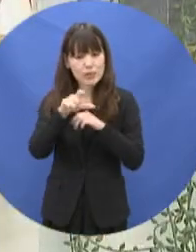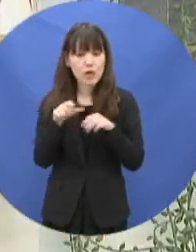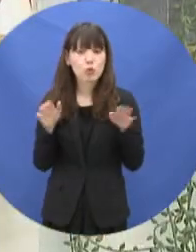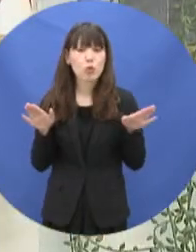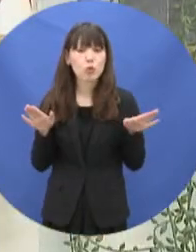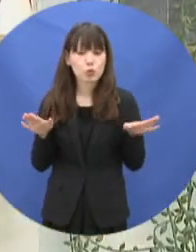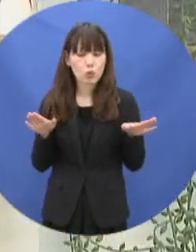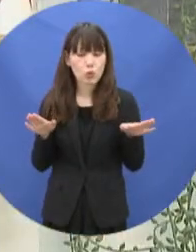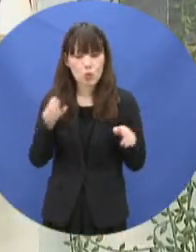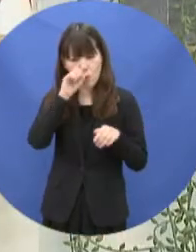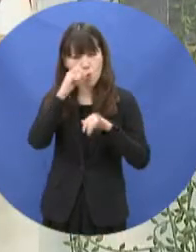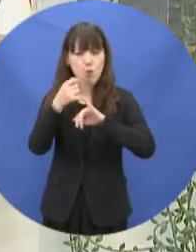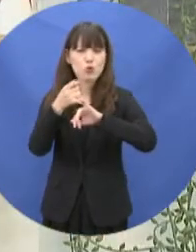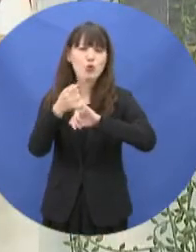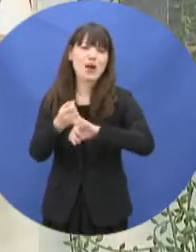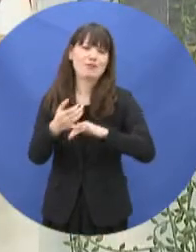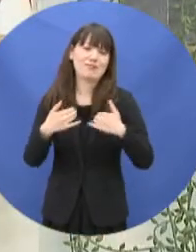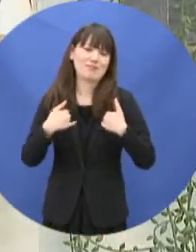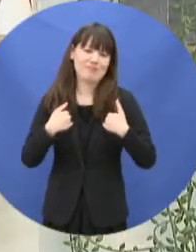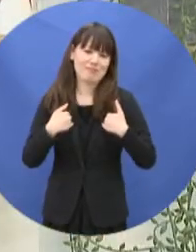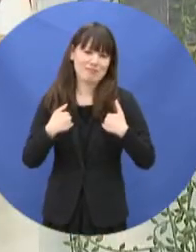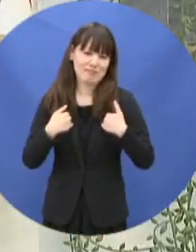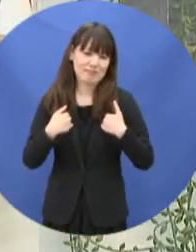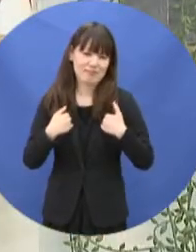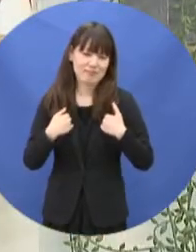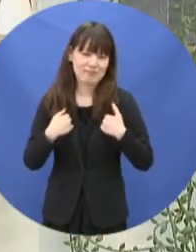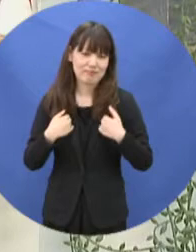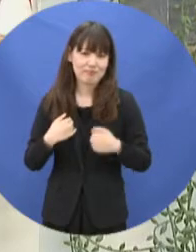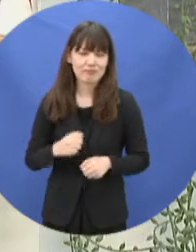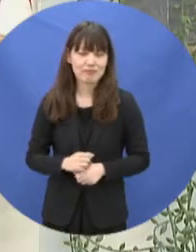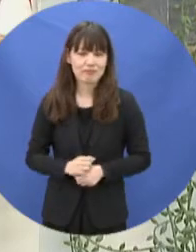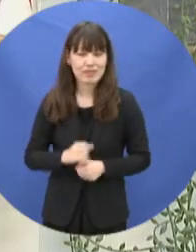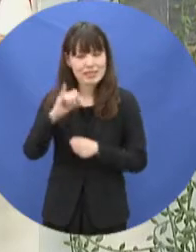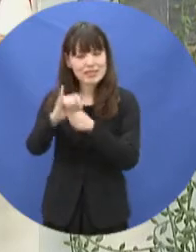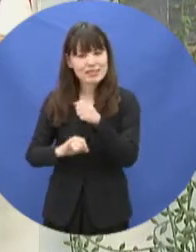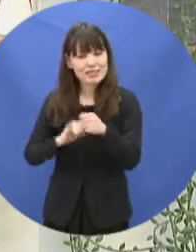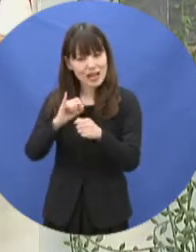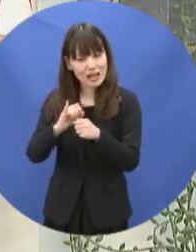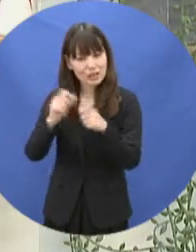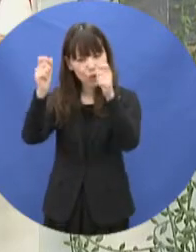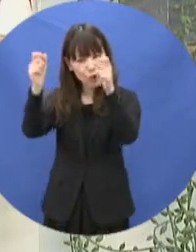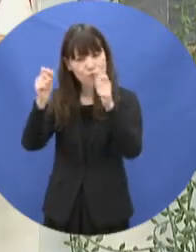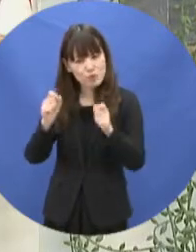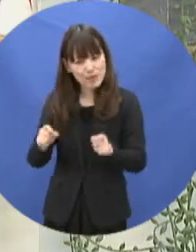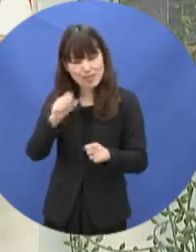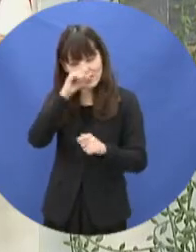んですが、はい、入館は事前予約制に 予約得るんですよね、 はい、なっているということですので、はい、